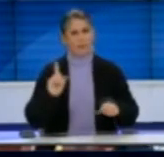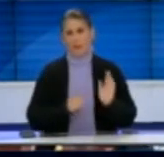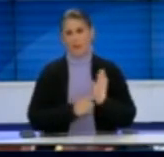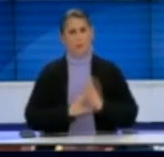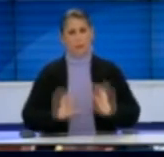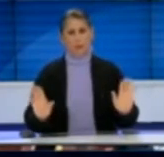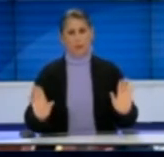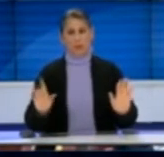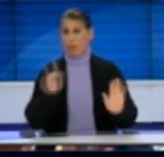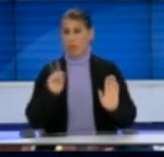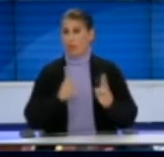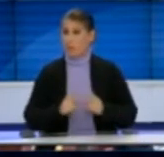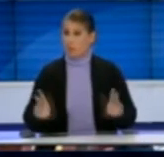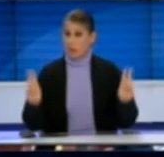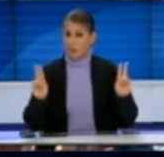Και δεν επιτρέπεται